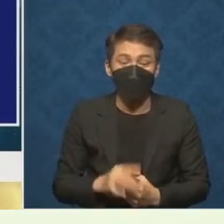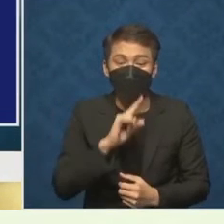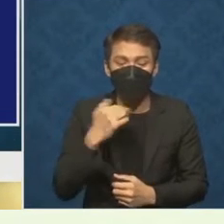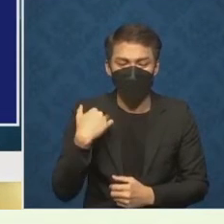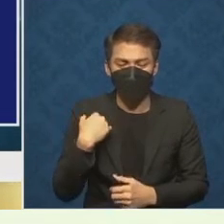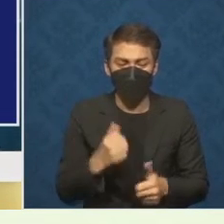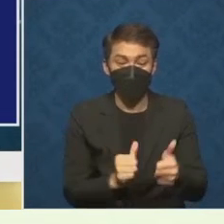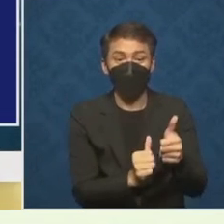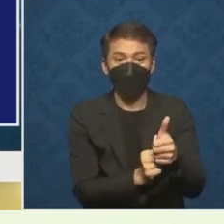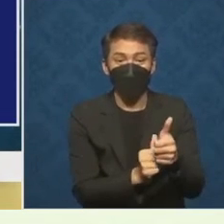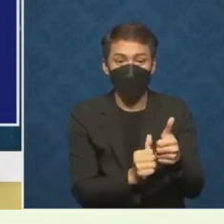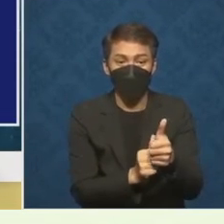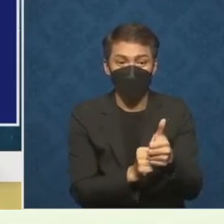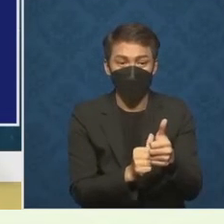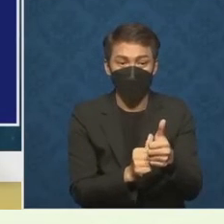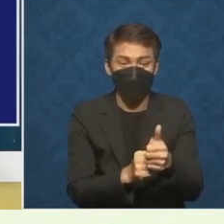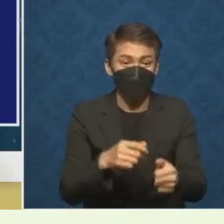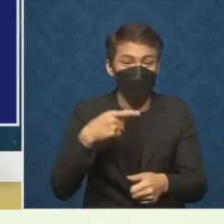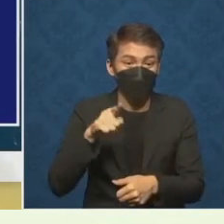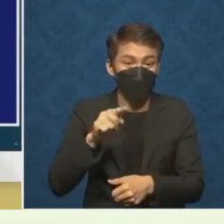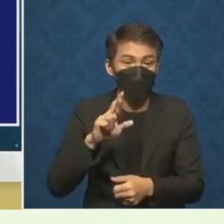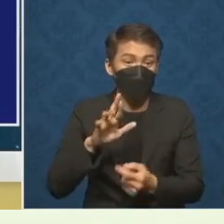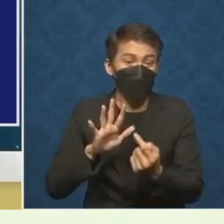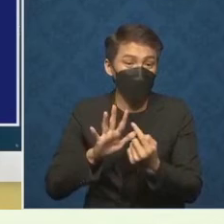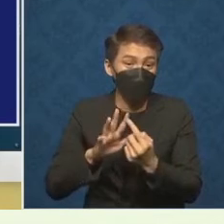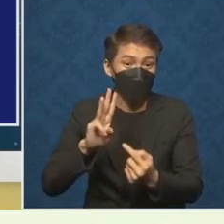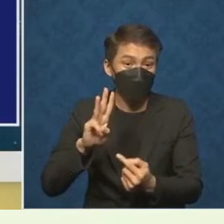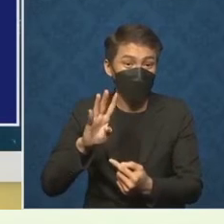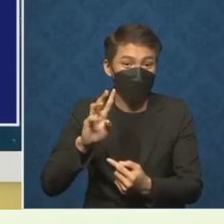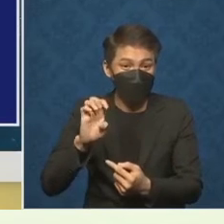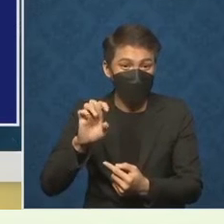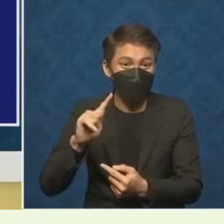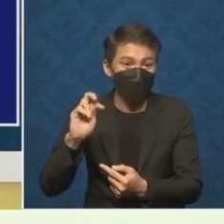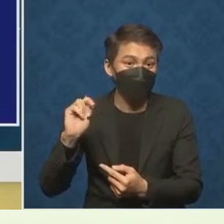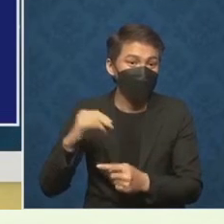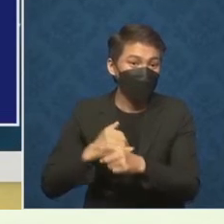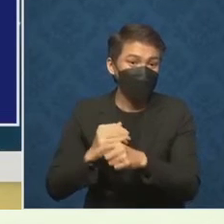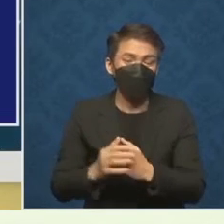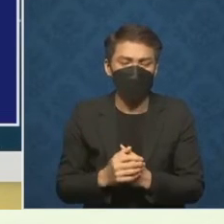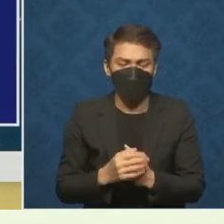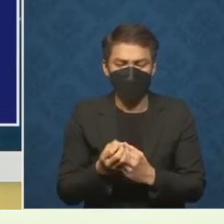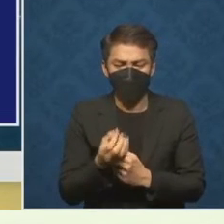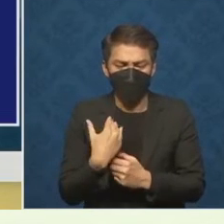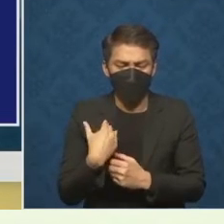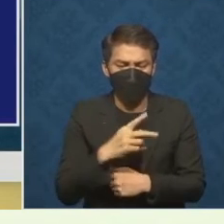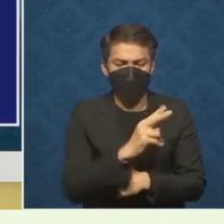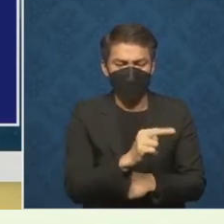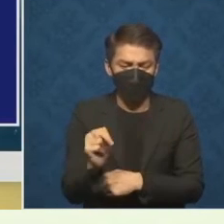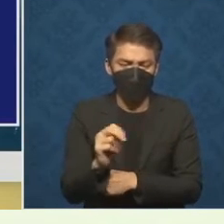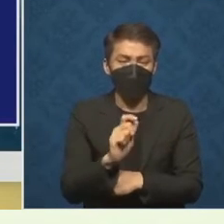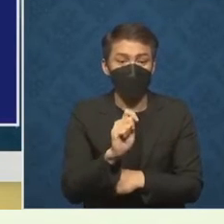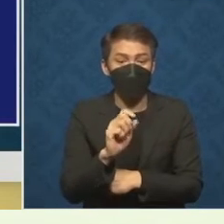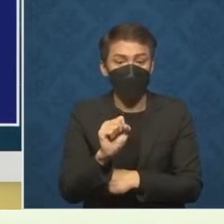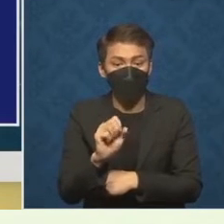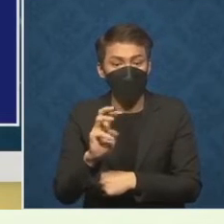งพื้นที่นะฮะนัดนายอำเภอกำนันผู้ใหญ่บ้านผู้ช่วยอสม.ประชุมอ้างว่ามาตรวจพื้นที่ภัยแล้งนะ